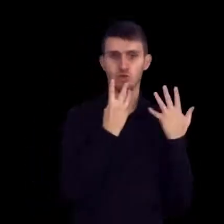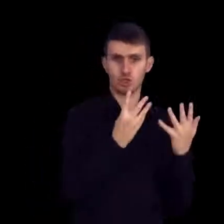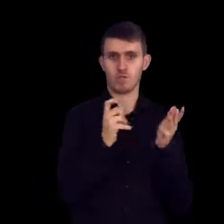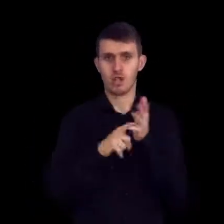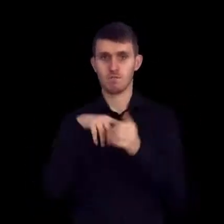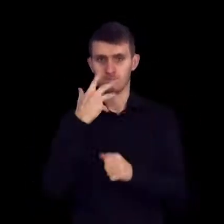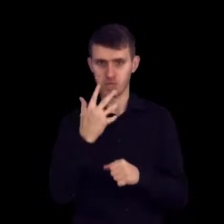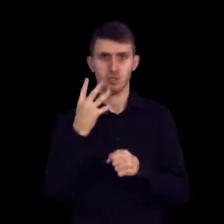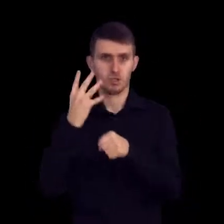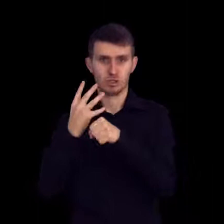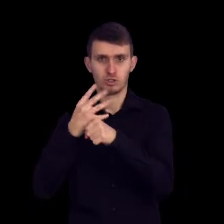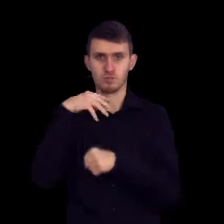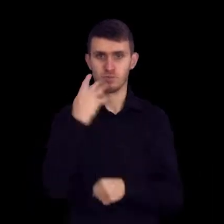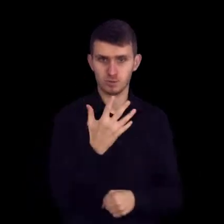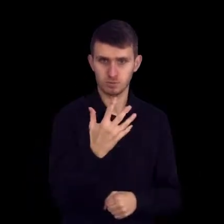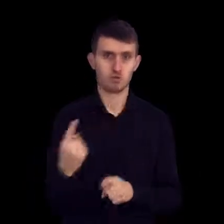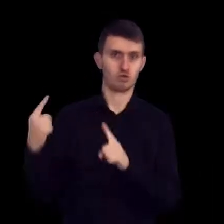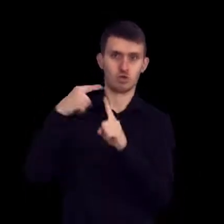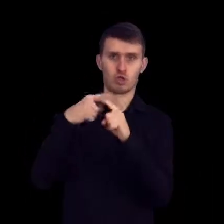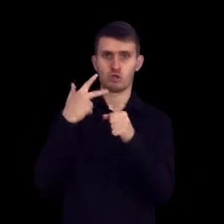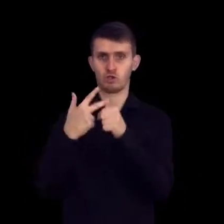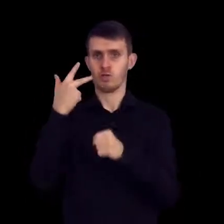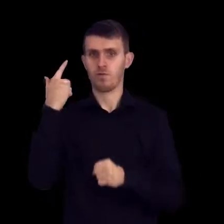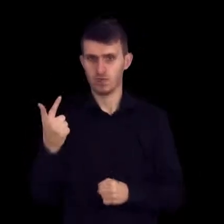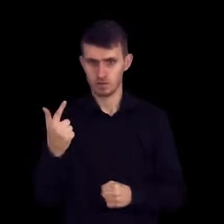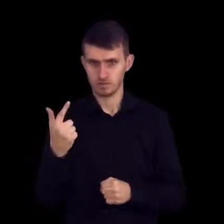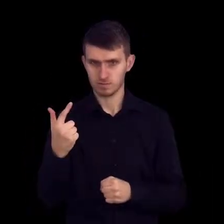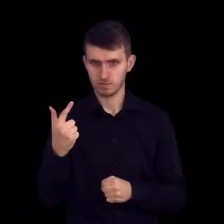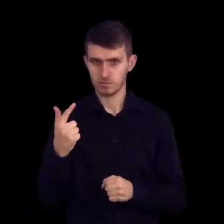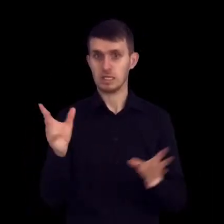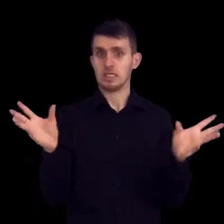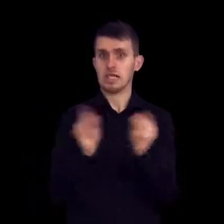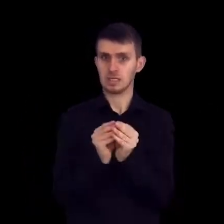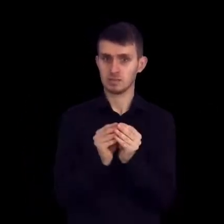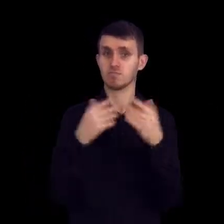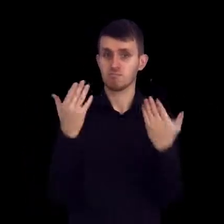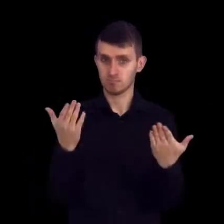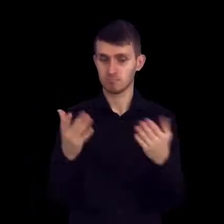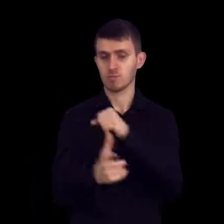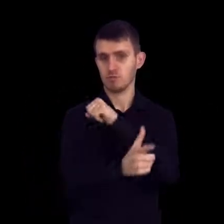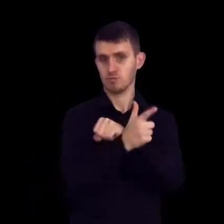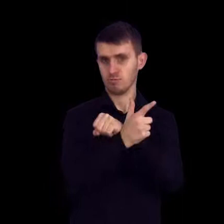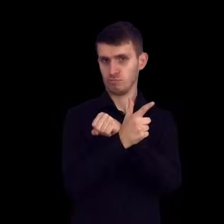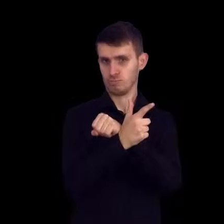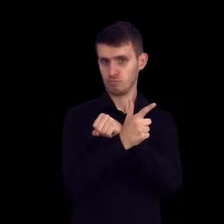równa 9 razy 5 to 45 dodać 32 czyli